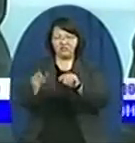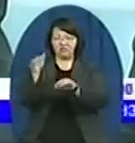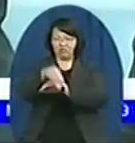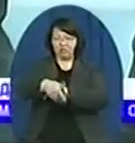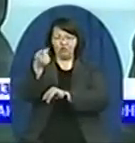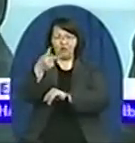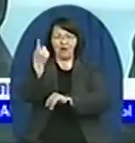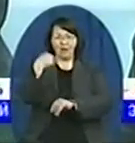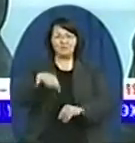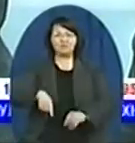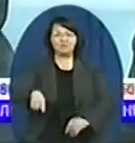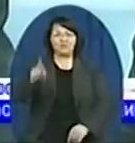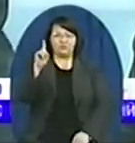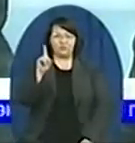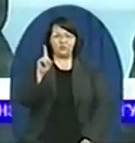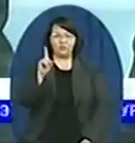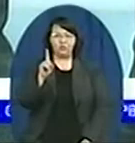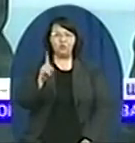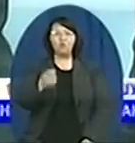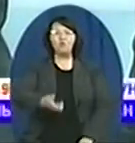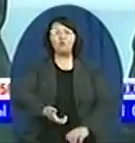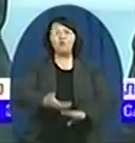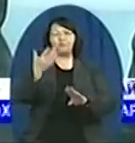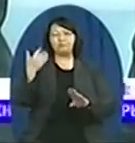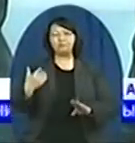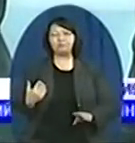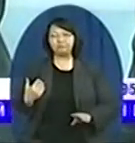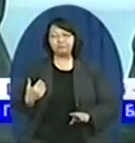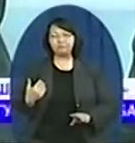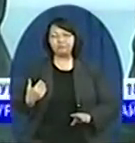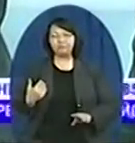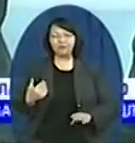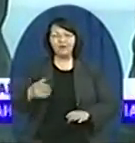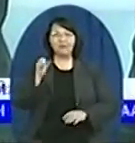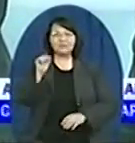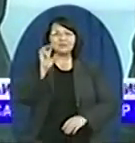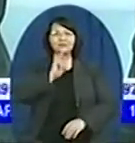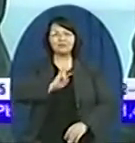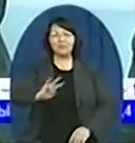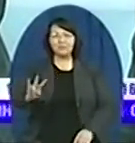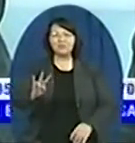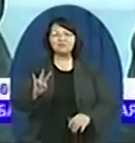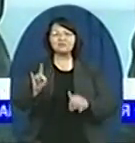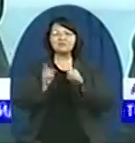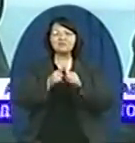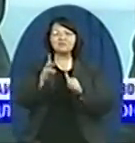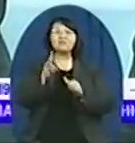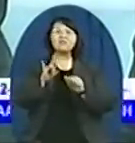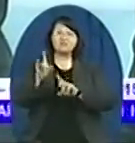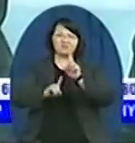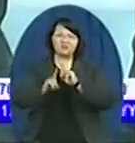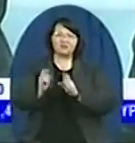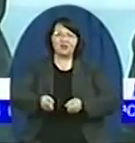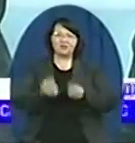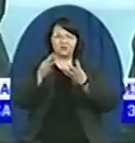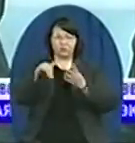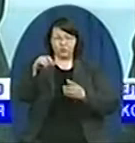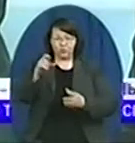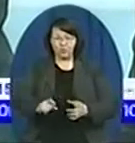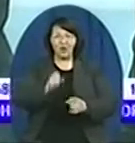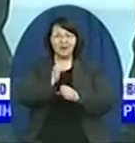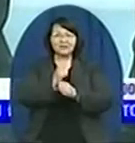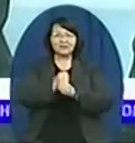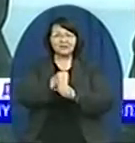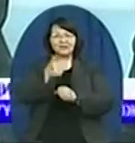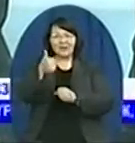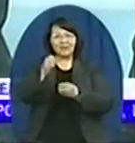хамгийн нэгдүгээр шалгуур бол мэдээж өнгөрсөн түрүүний одоо Арчилсан намаас нэр дэвшиж гарсан энэ хүн маань ажлаа сайн хэр хийсэн бэ